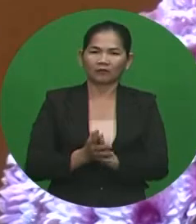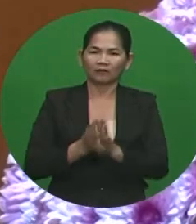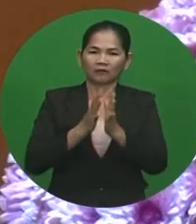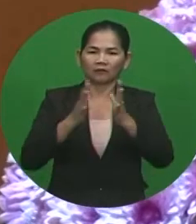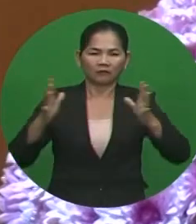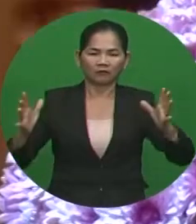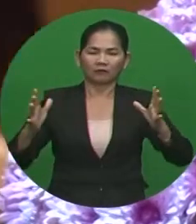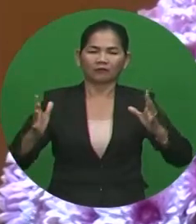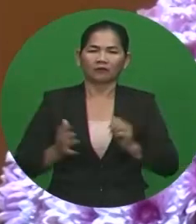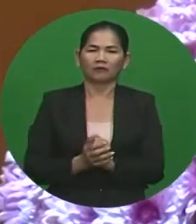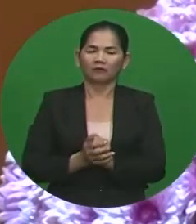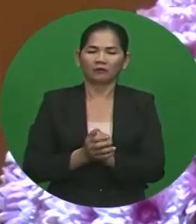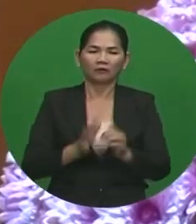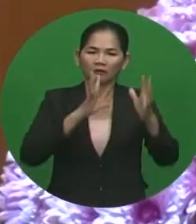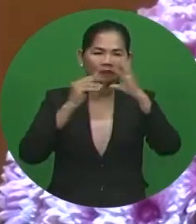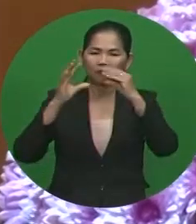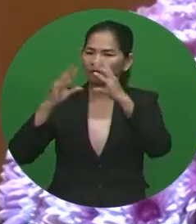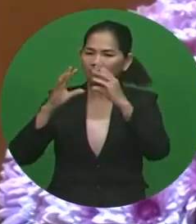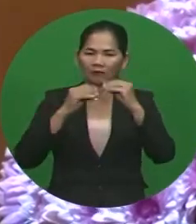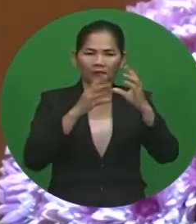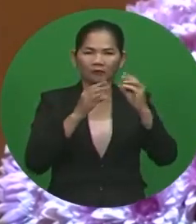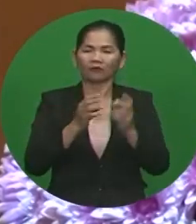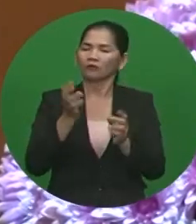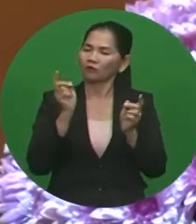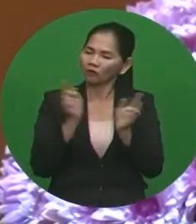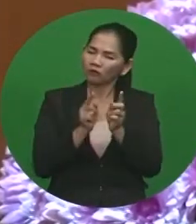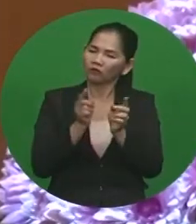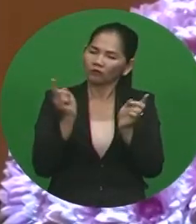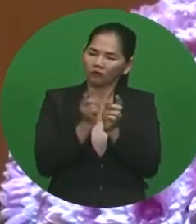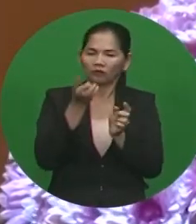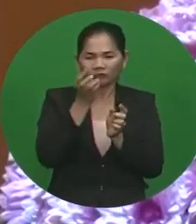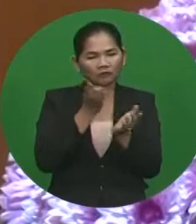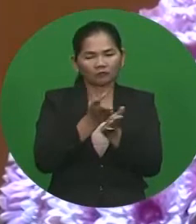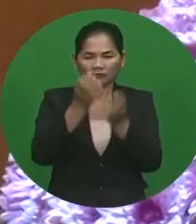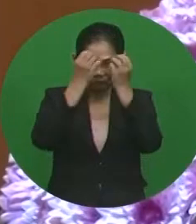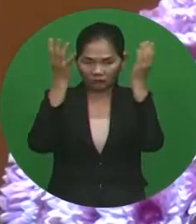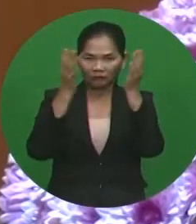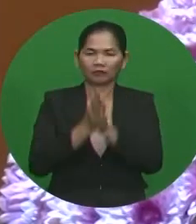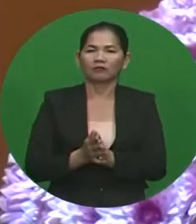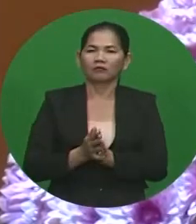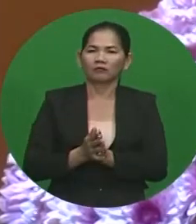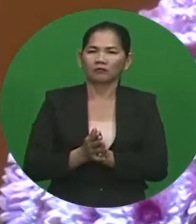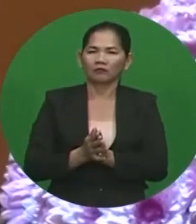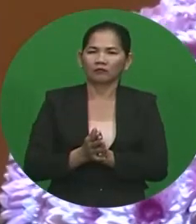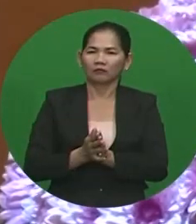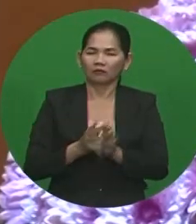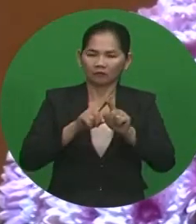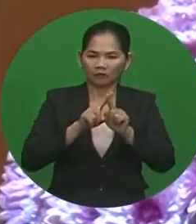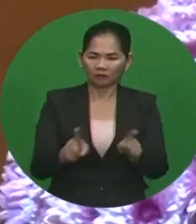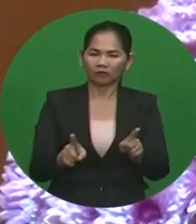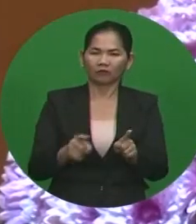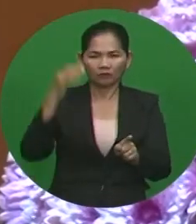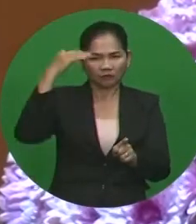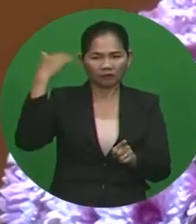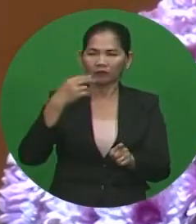ណាស់សេរីភាពសារព័ត៌មានគឺមួយផ្នែកតូចនៃសិទ្ធិទទួលបានព័ត៌មាននេះទេអញ្ចឹងបានបើអស់លោក